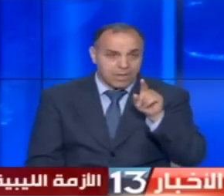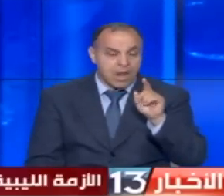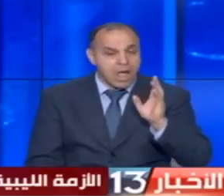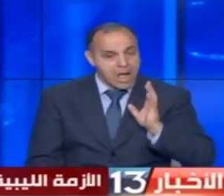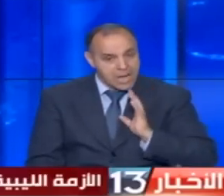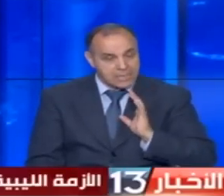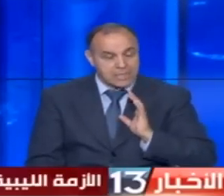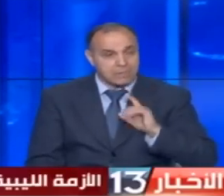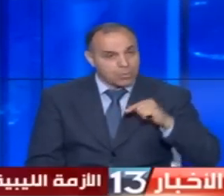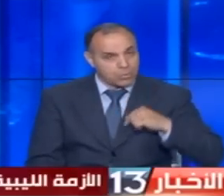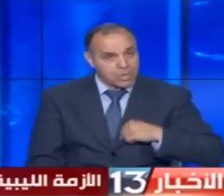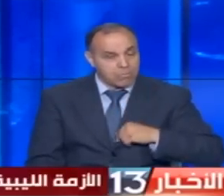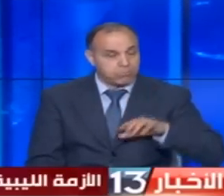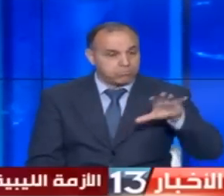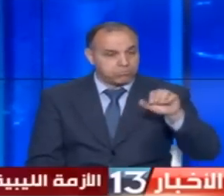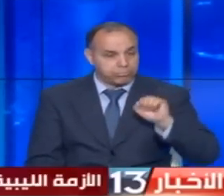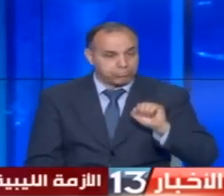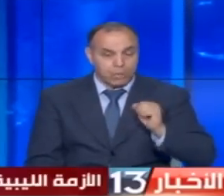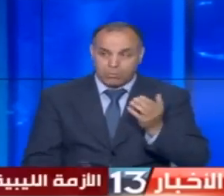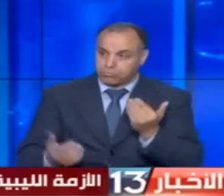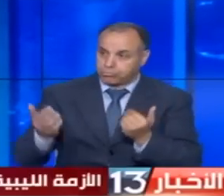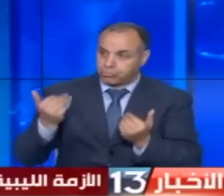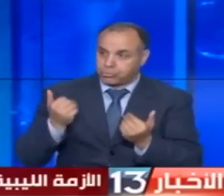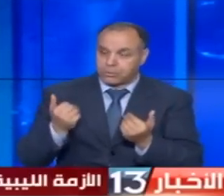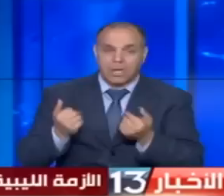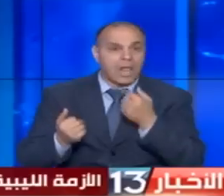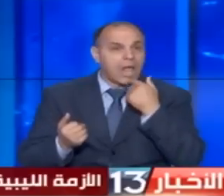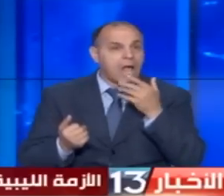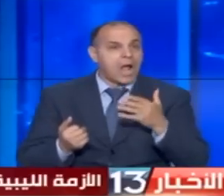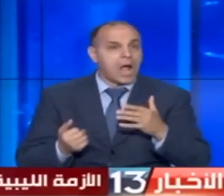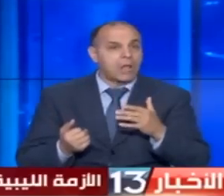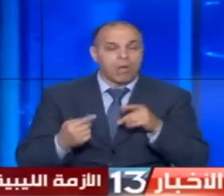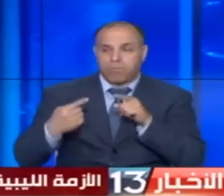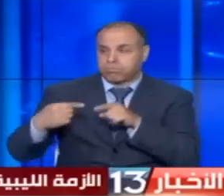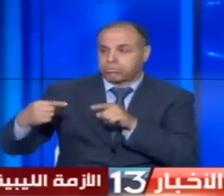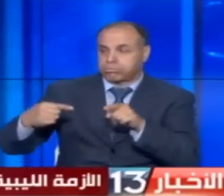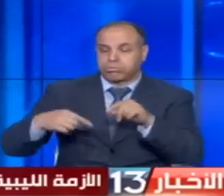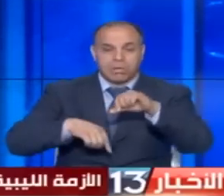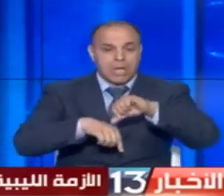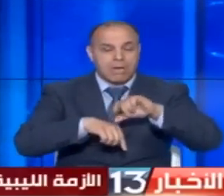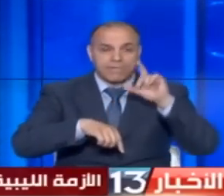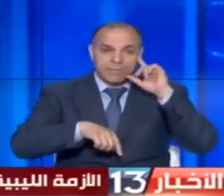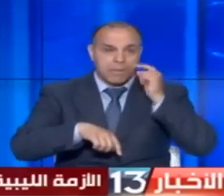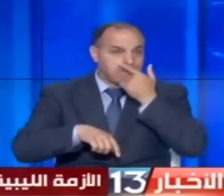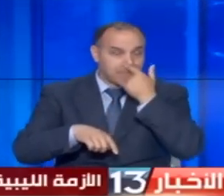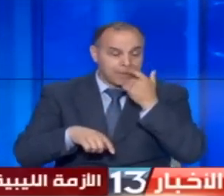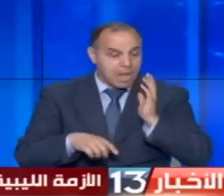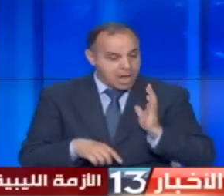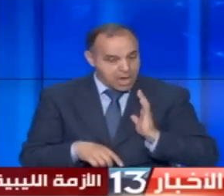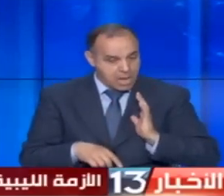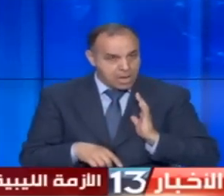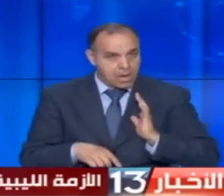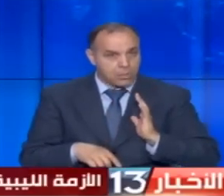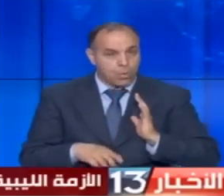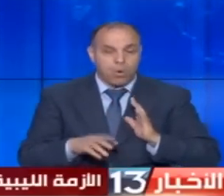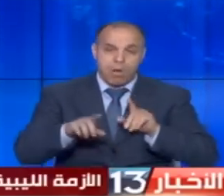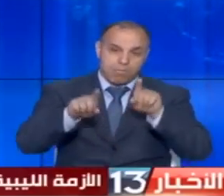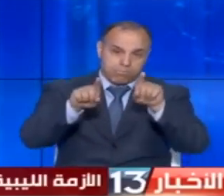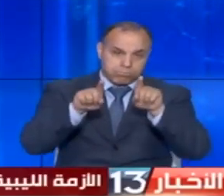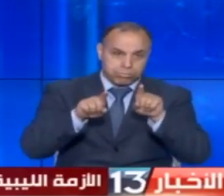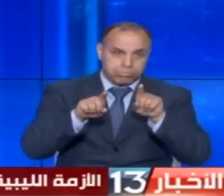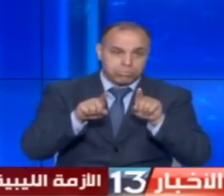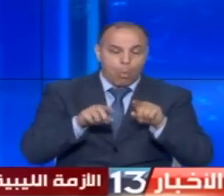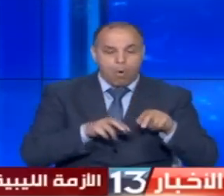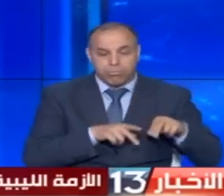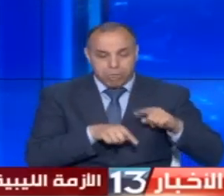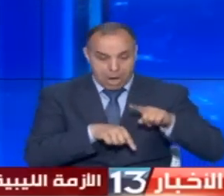الوطني يستدعي قوات الاحتياط لفتح جبهات عديده على طرابلس وان الجيش سيستخدم المدفعيه والمشاهد